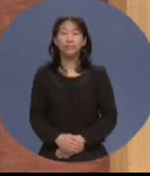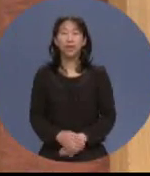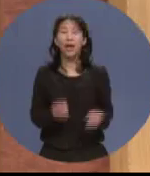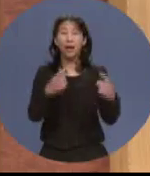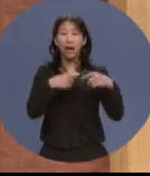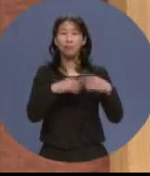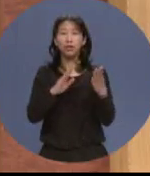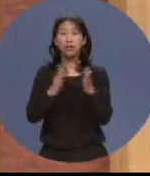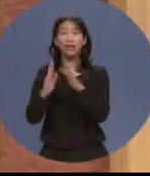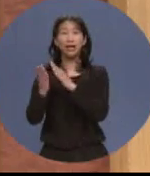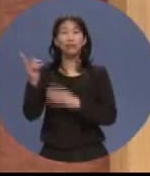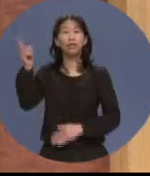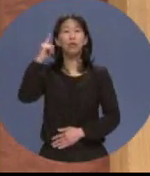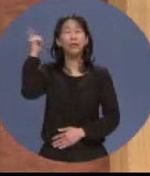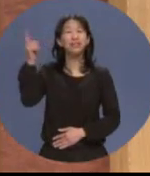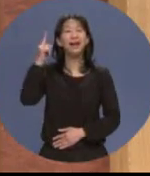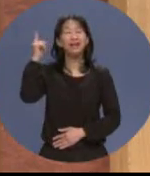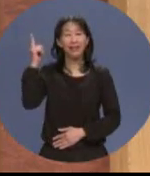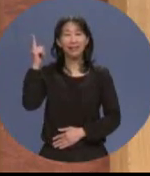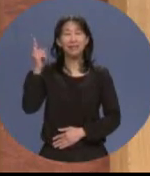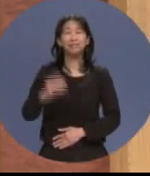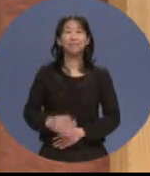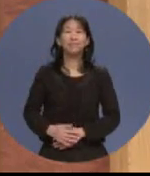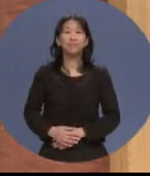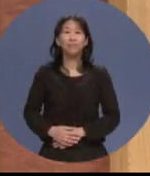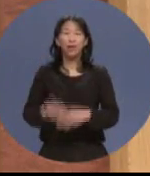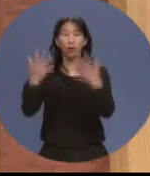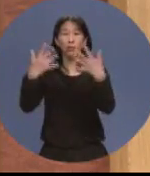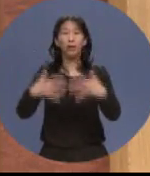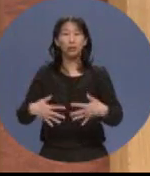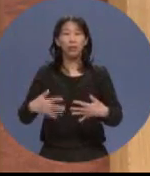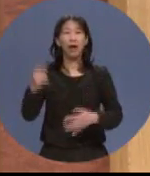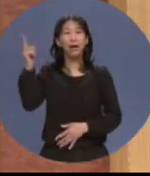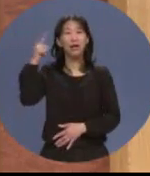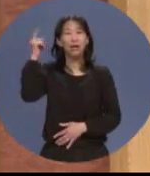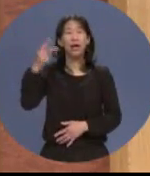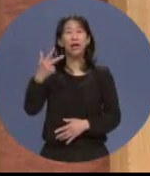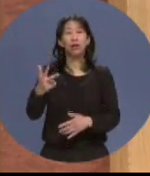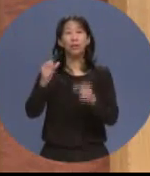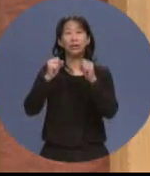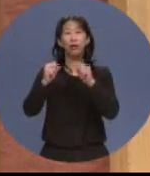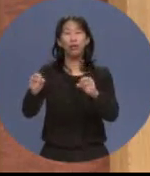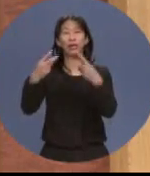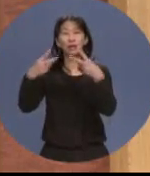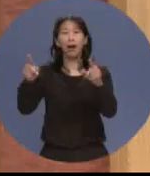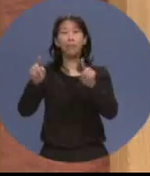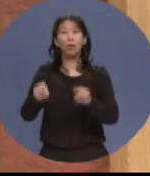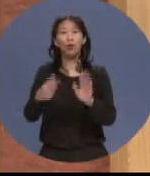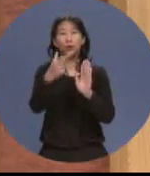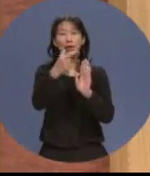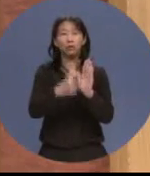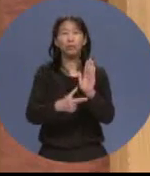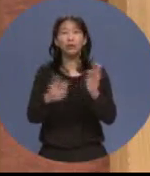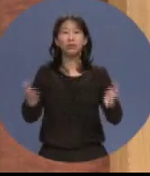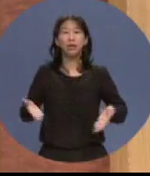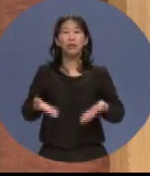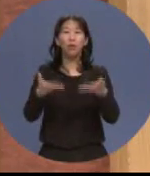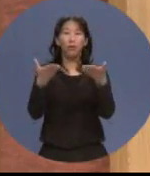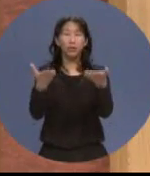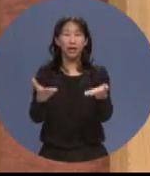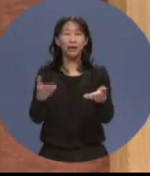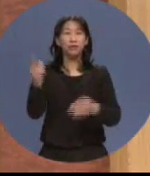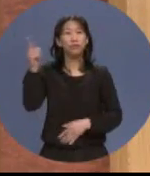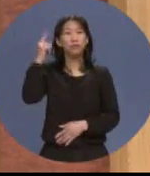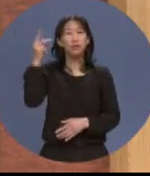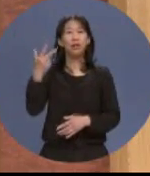ラブリータウン生駒の時間です。この番組は生駒市で行われた催しやトピックスなどを